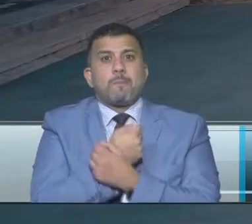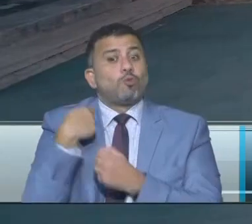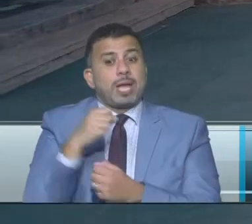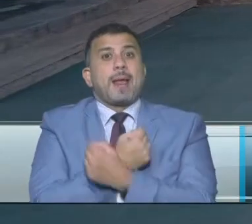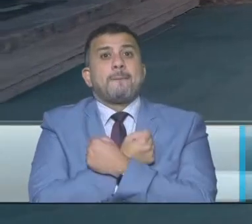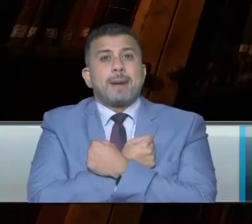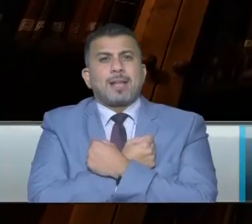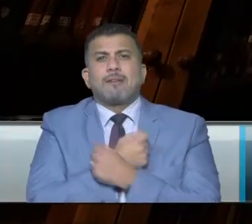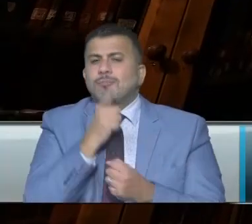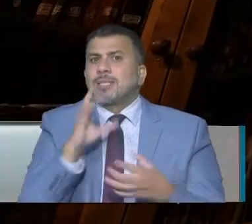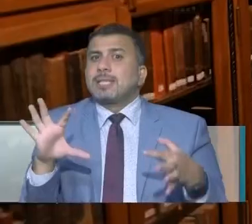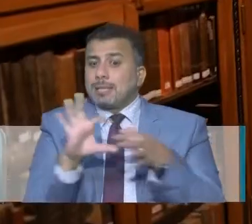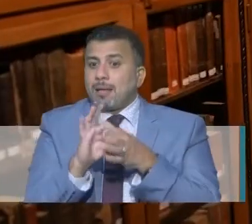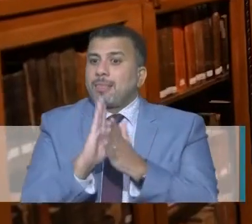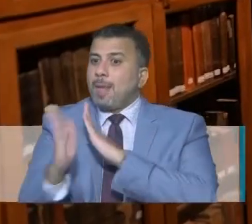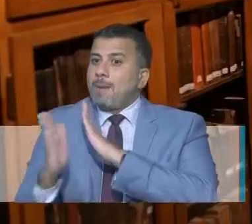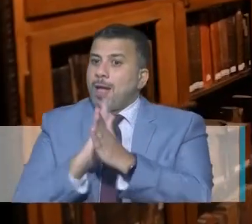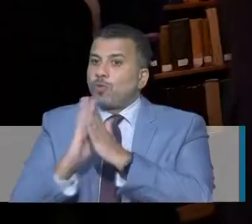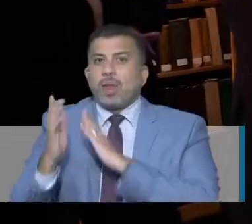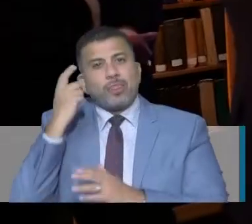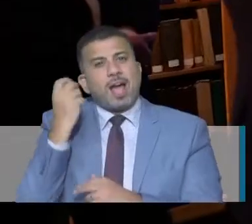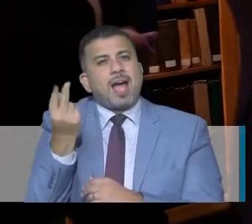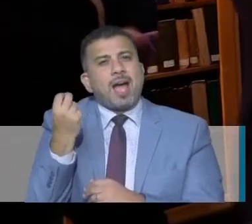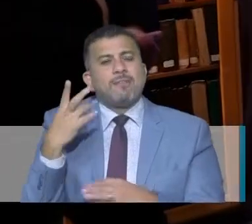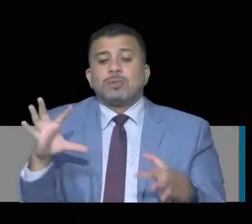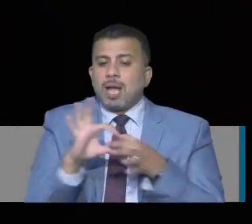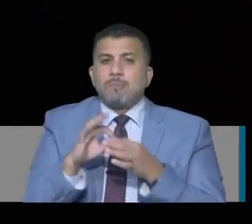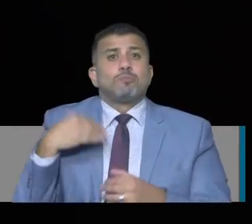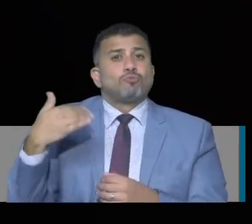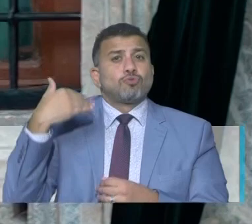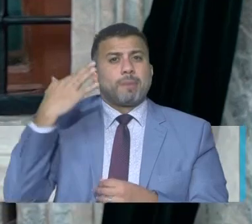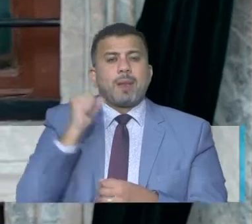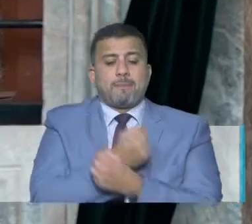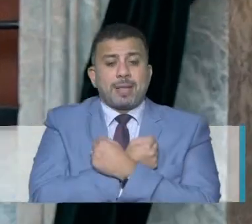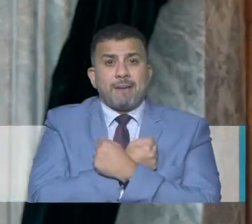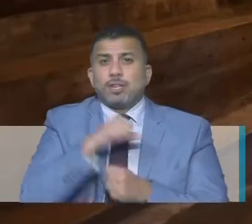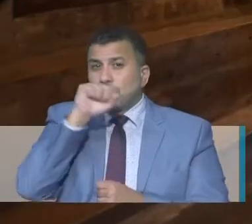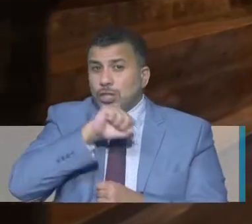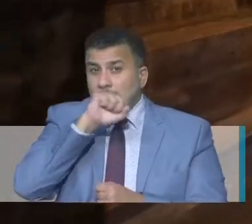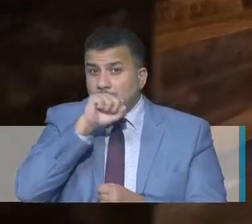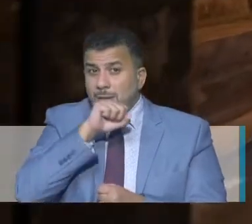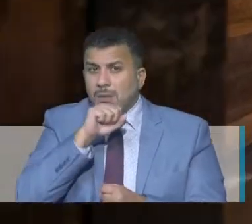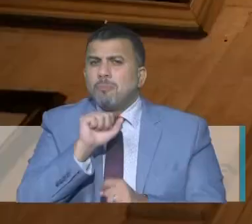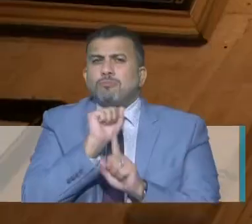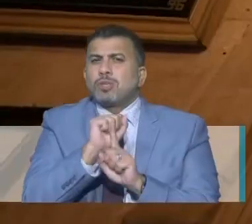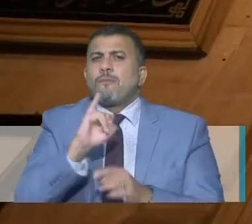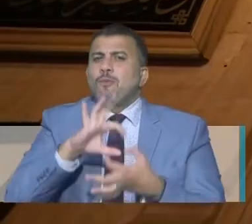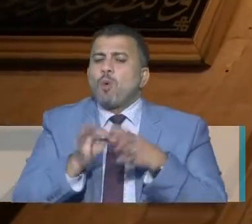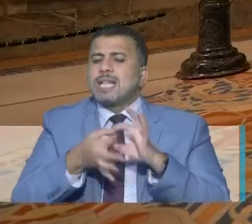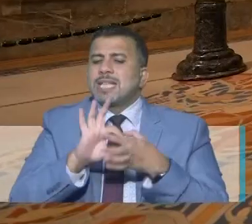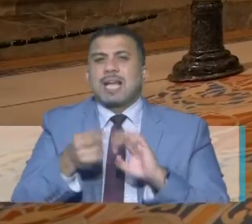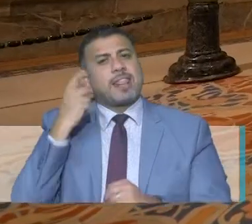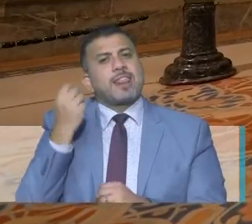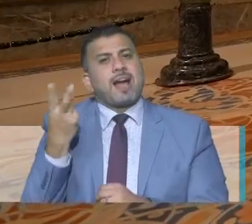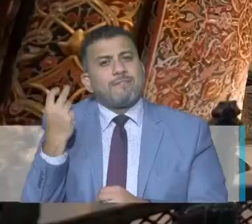المتحف سبل تعزيز التبادل الثقافي والتعاون المستقبلي بين المتحف واماره الشارقه ممثله في